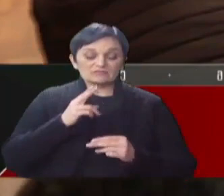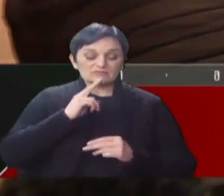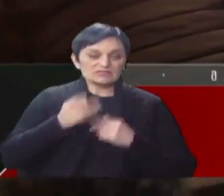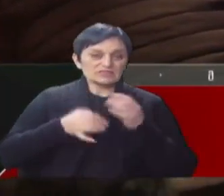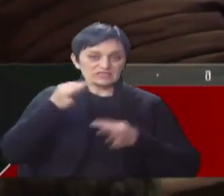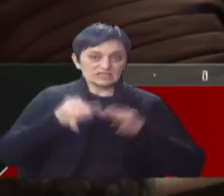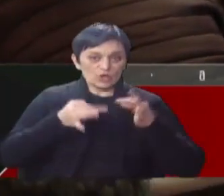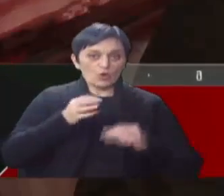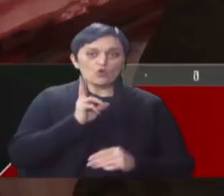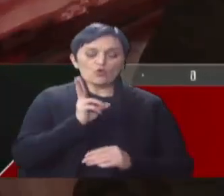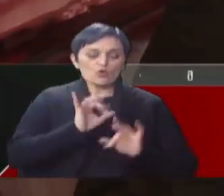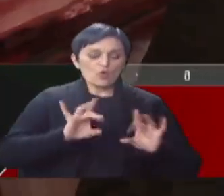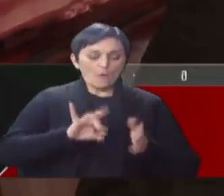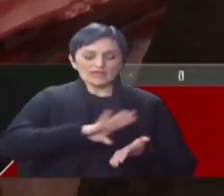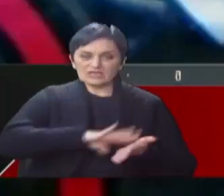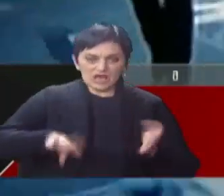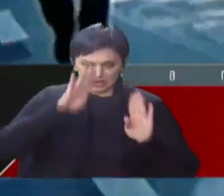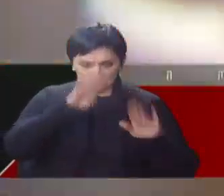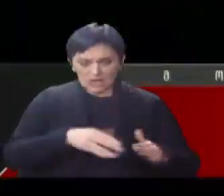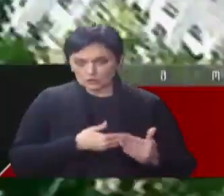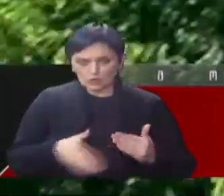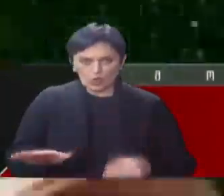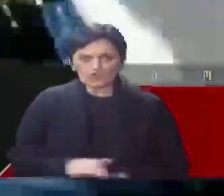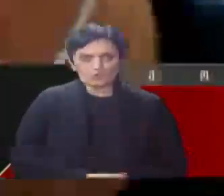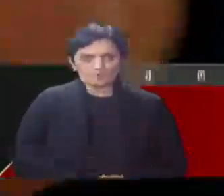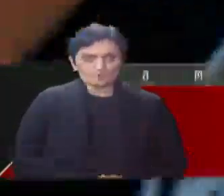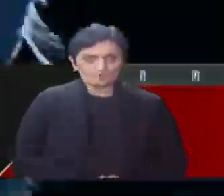სასამართლოს შენობა კომენტარის გარეშე დატოვეს.